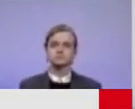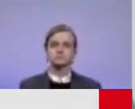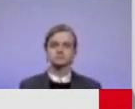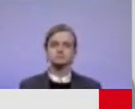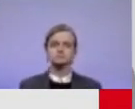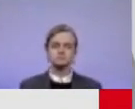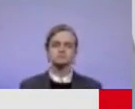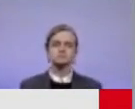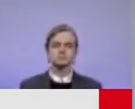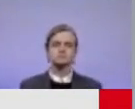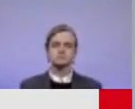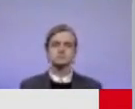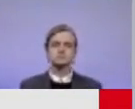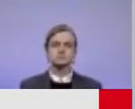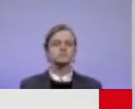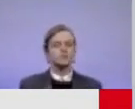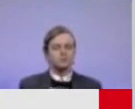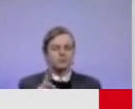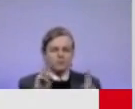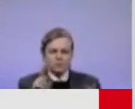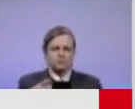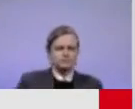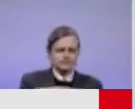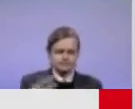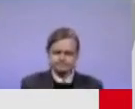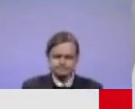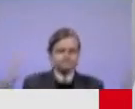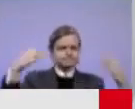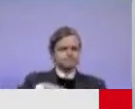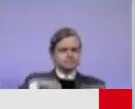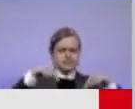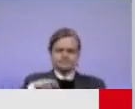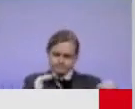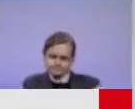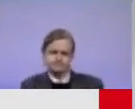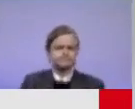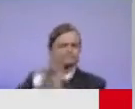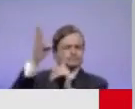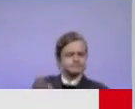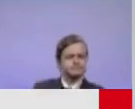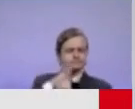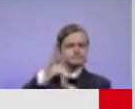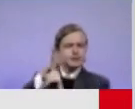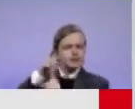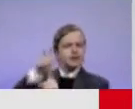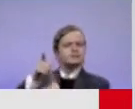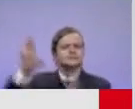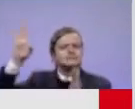și creștin-democrate, clasa de mijloc, antreprenorii mici și mijlocii și mai ales